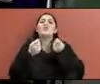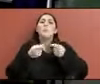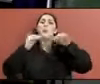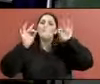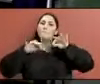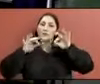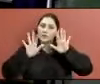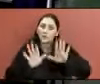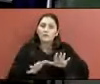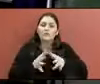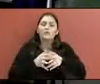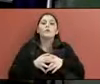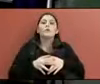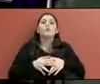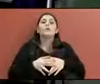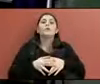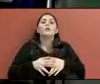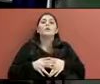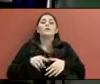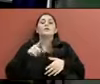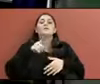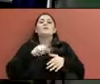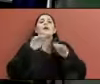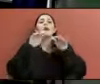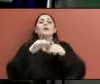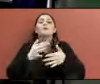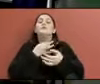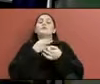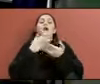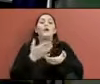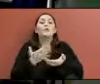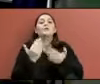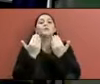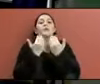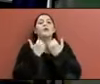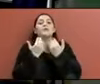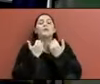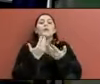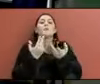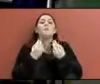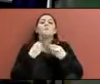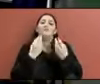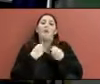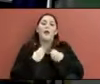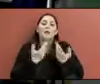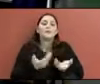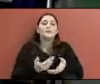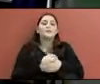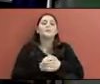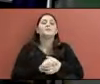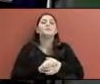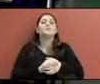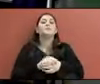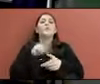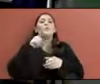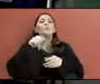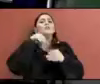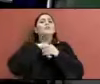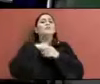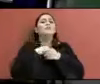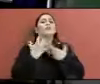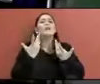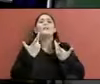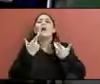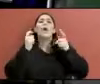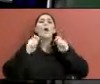Hatta size geldik. Sağ olun, desteklerinizi esirgemediniz. Bununla ilgili neler